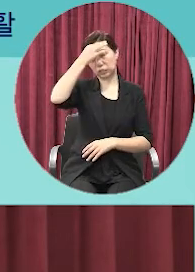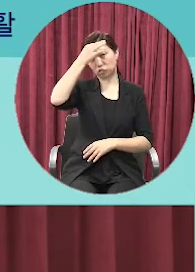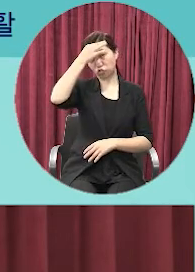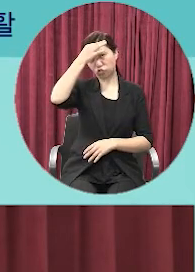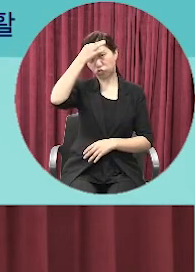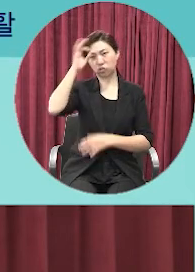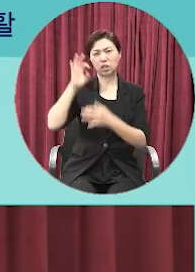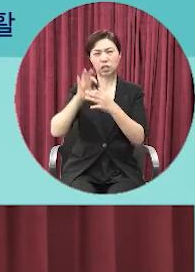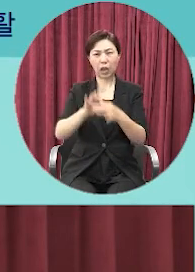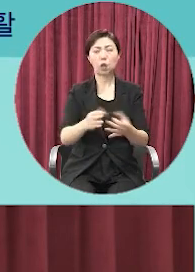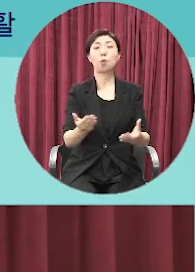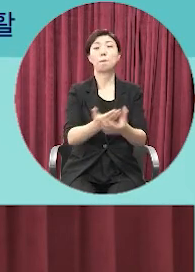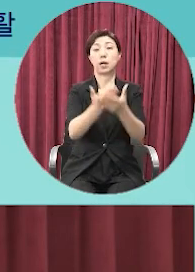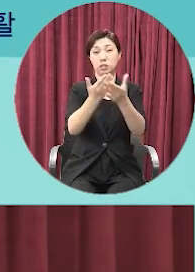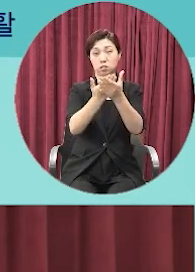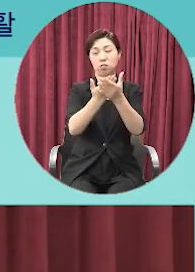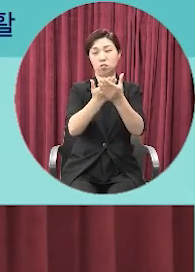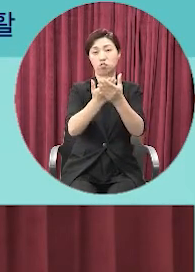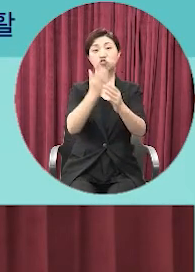발전해 나가고 있고